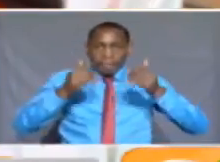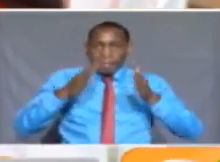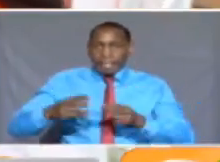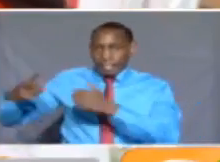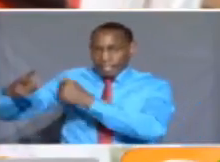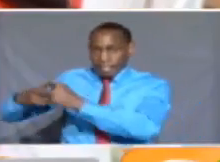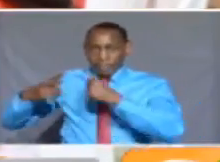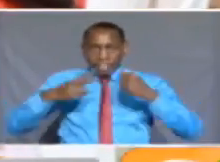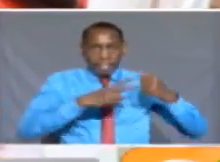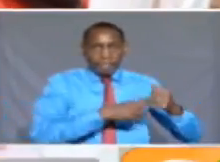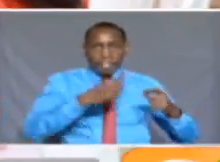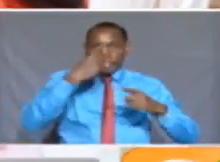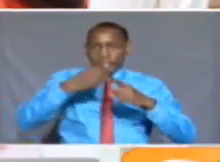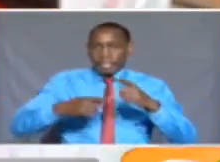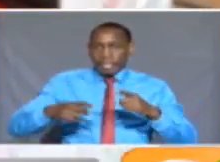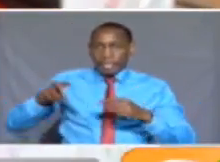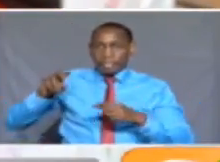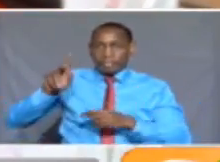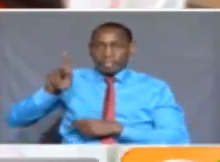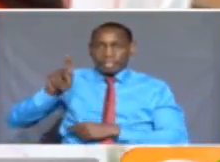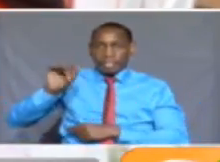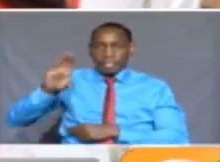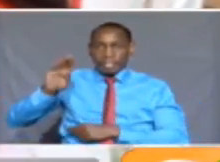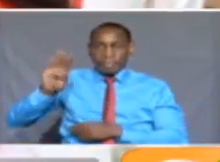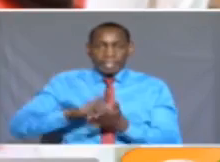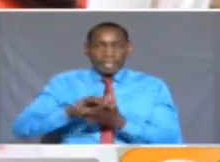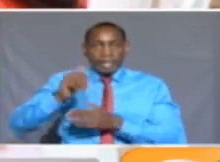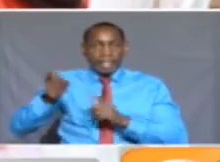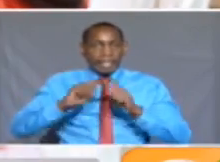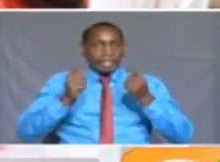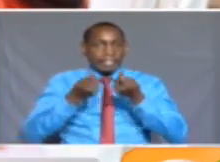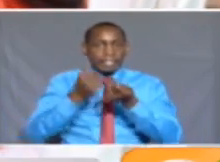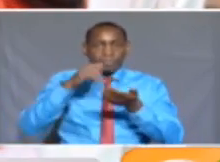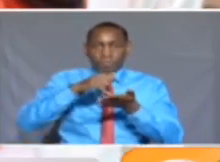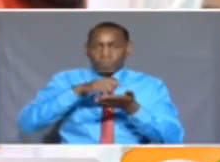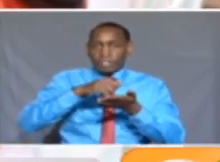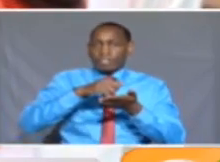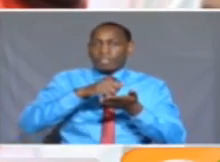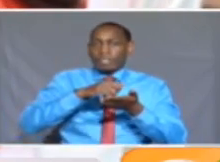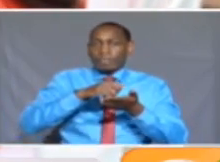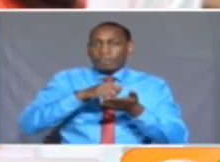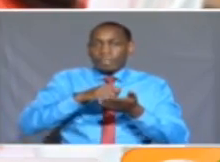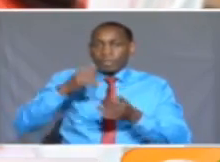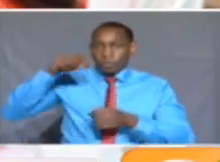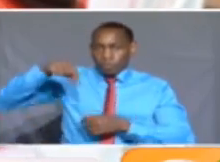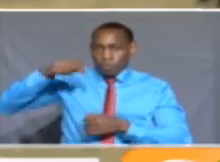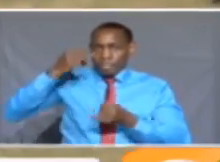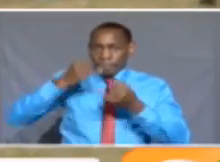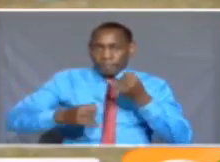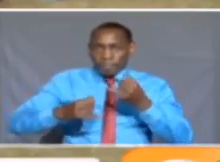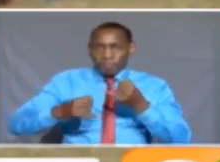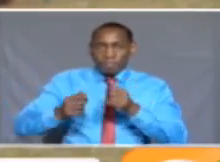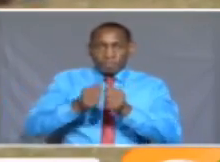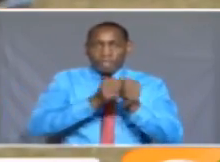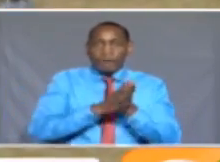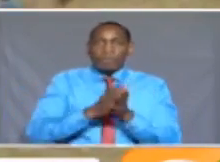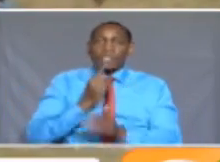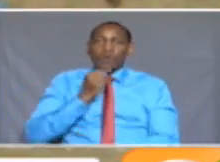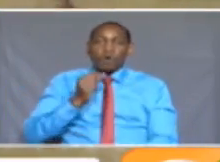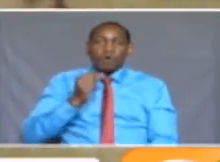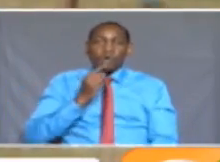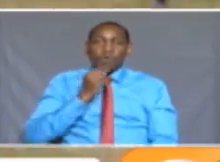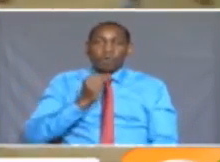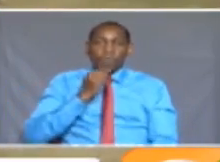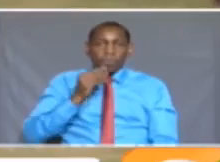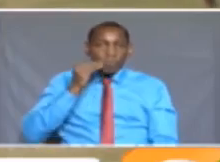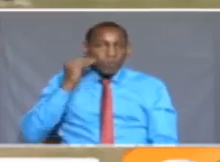upande mwaka 2017 KCB. Na timu nyingine ambazo zimejikatia tiketi ya kushiriki awamu ya robo fainali ni pamoja na klabu ya Homeboys ambao